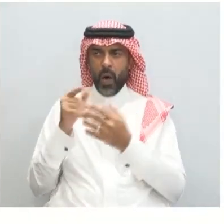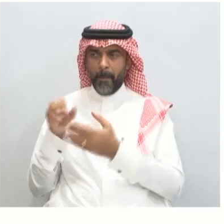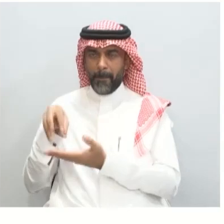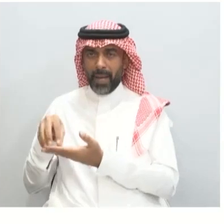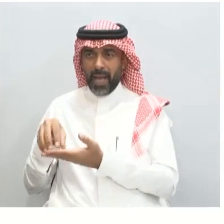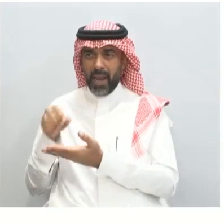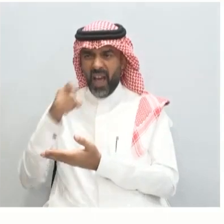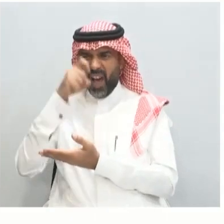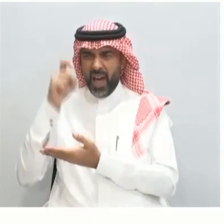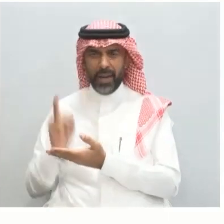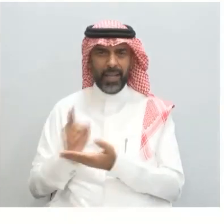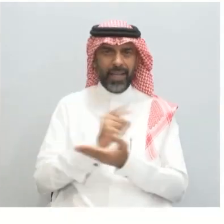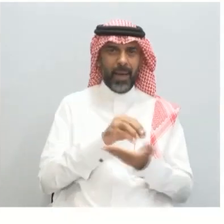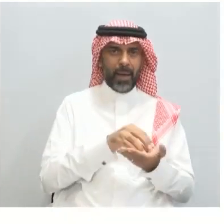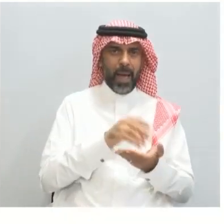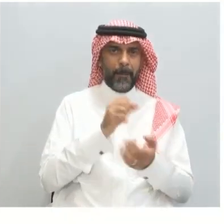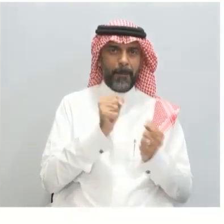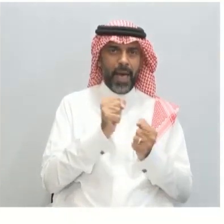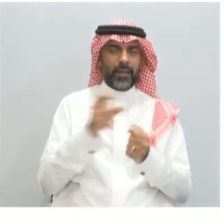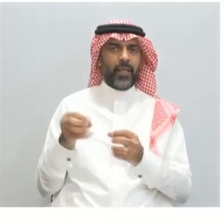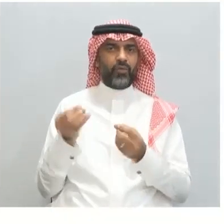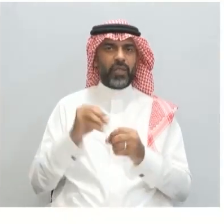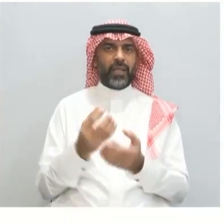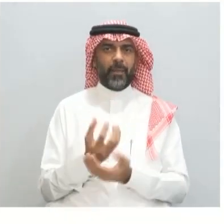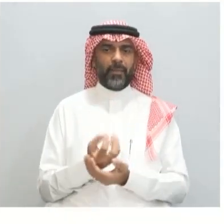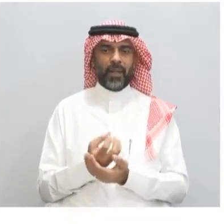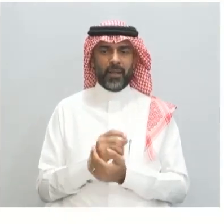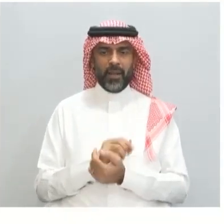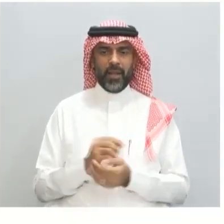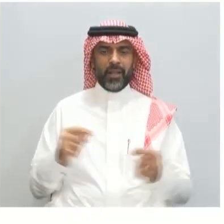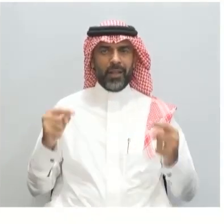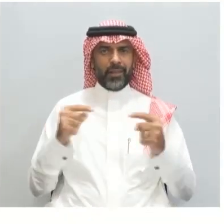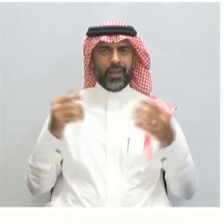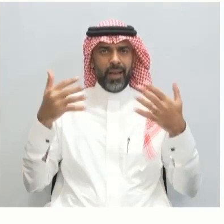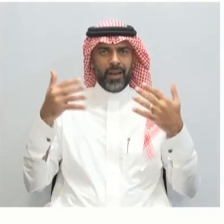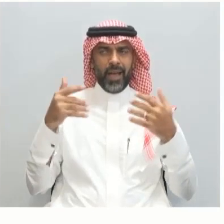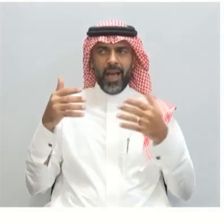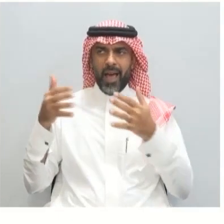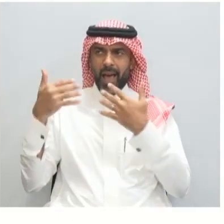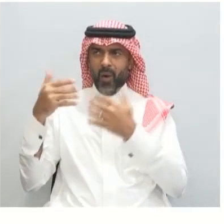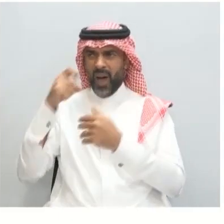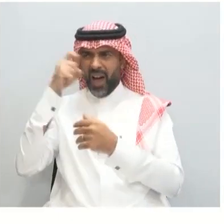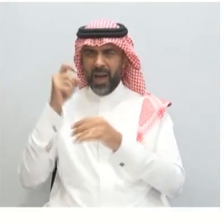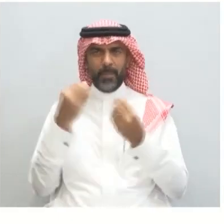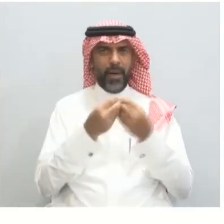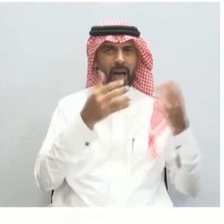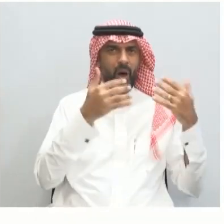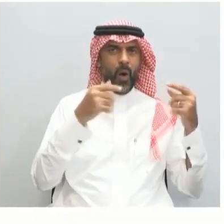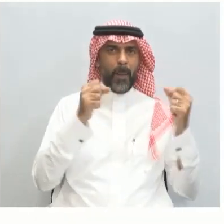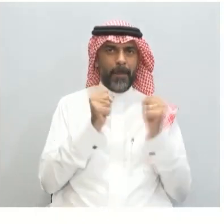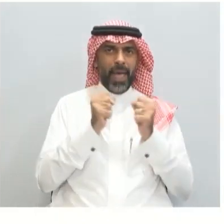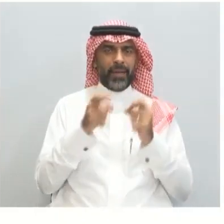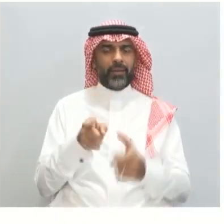الى جهه بارده تساعد ل التكثف ايضا التقا الرياحي البارده برياح حاره ايضا تقابل التيارات